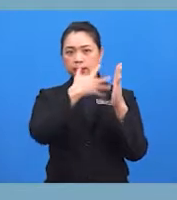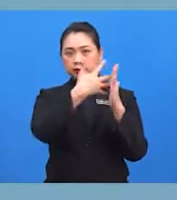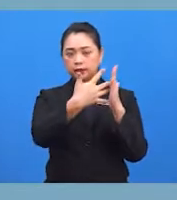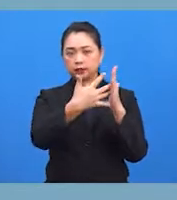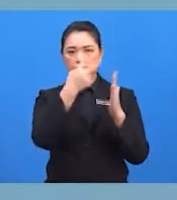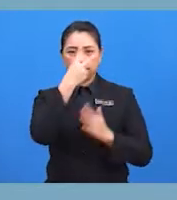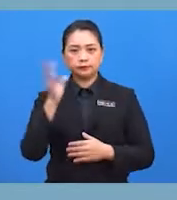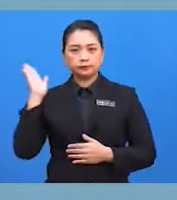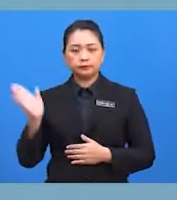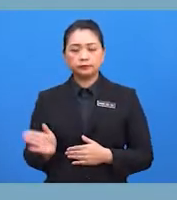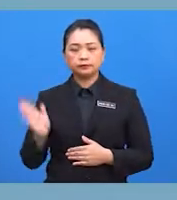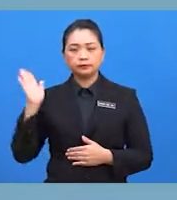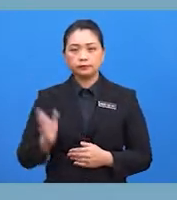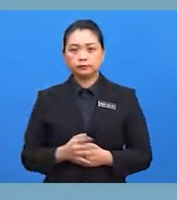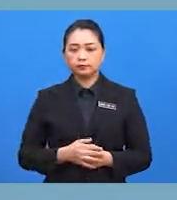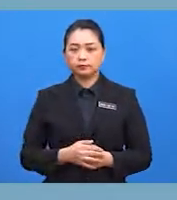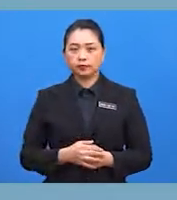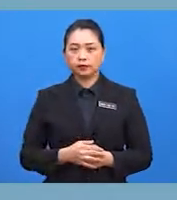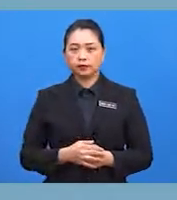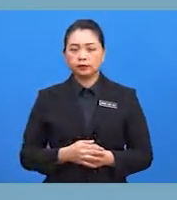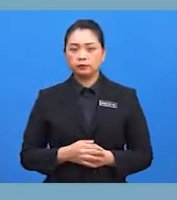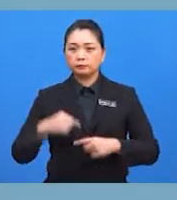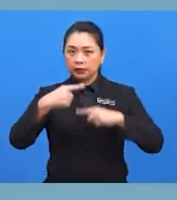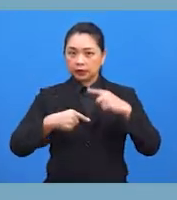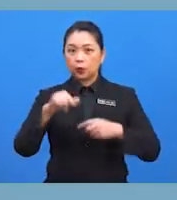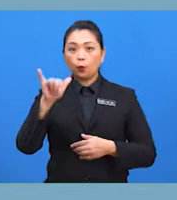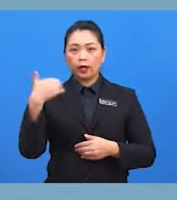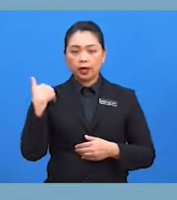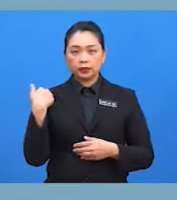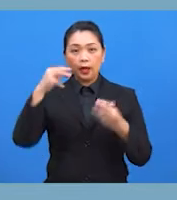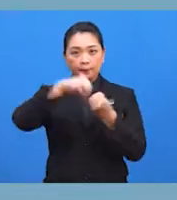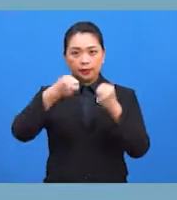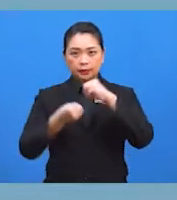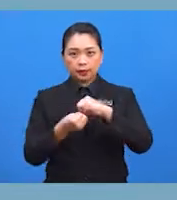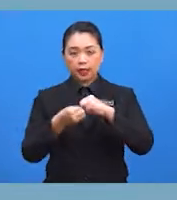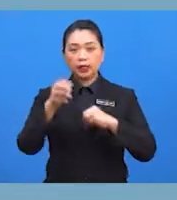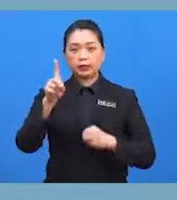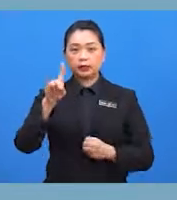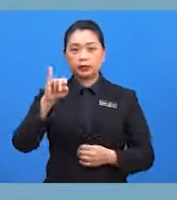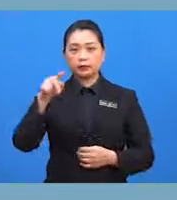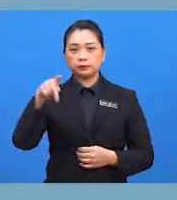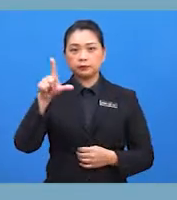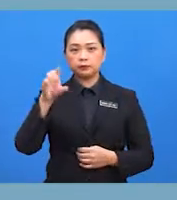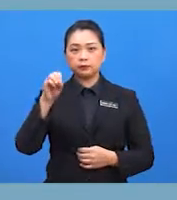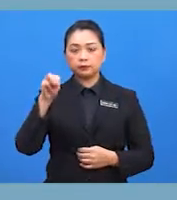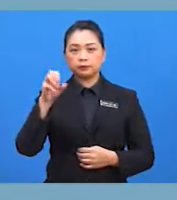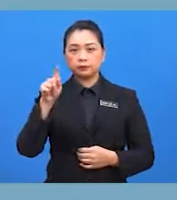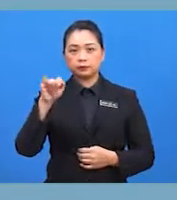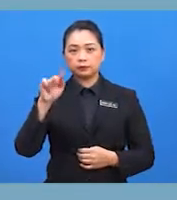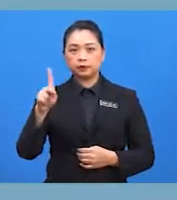59530 juta apabila negara Y mempunyai masalah diplomatik dengan negara Z pada tahun